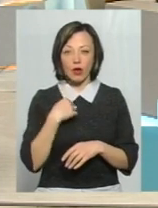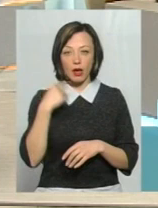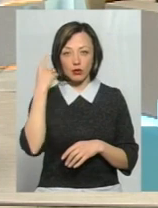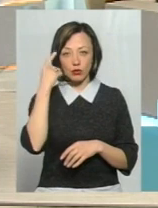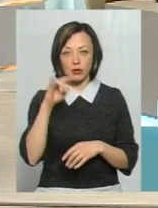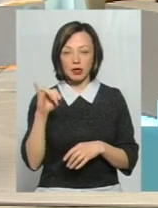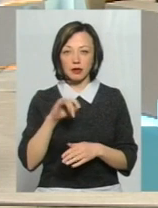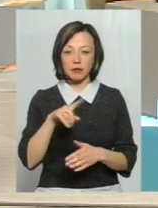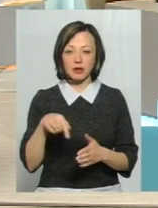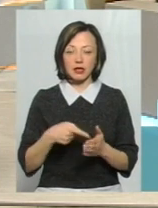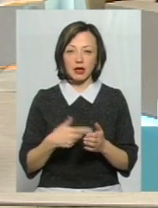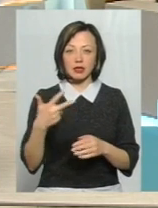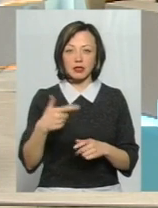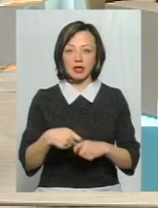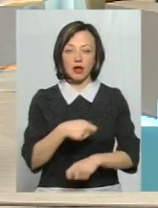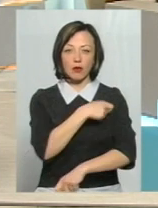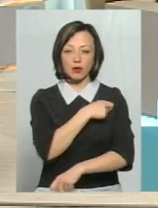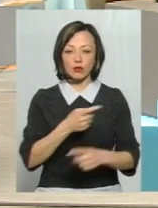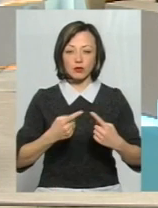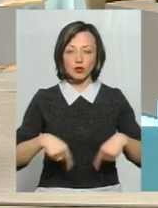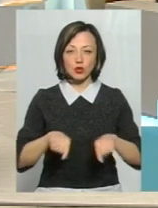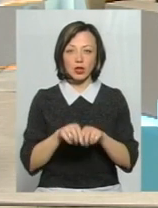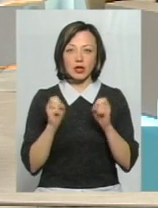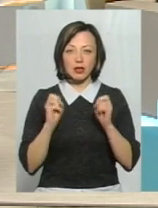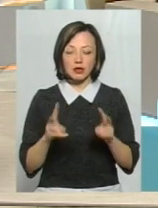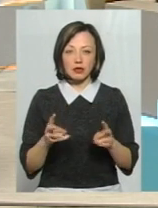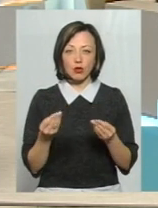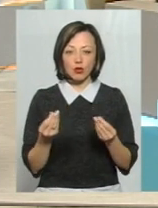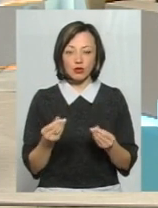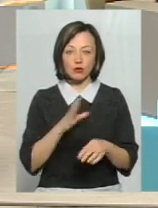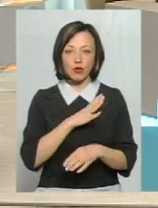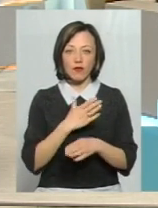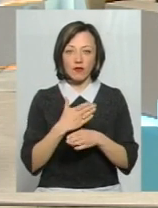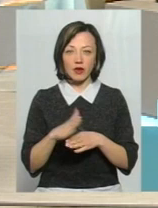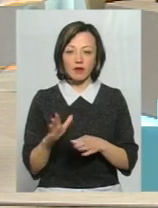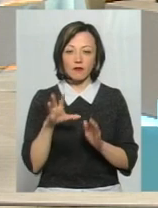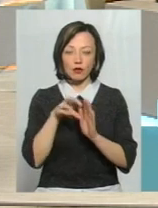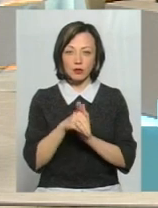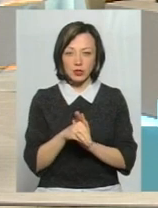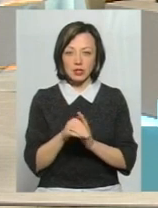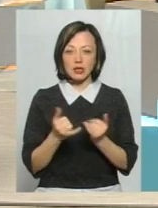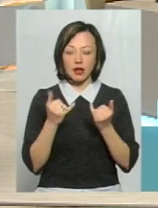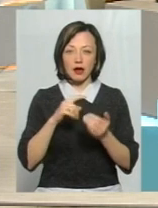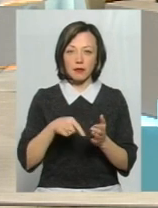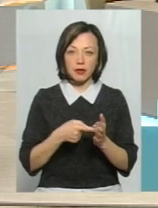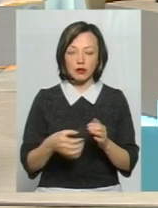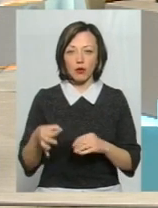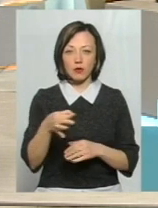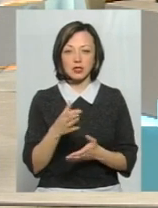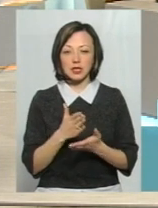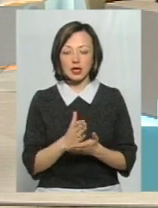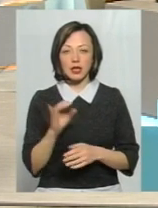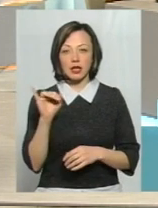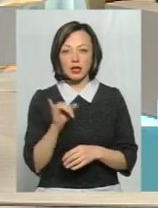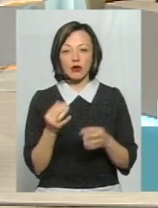і питання 30-кілометрової зони або зони ризику, як ми називаємо, можна кошти було виділити, в тому числі, які для міста і для області є. І,